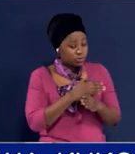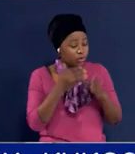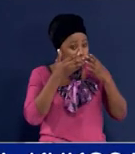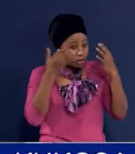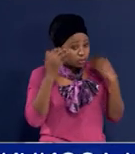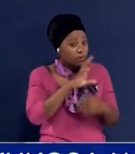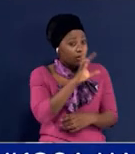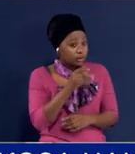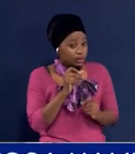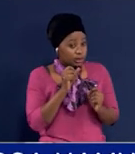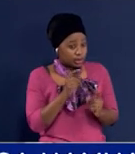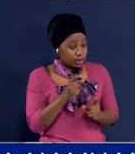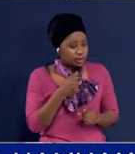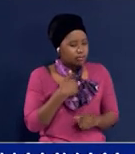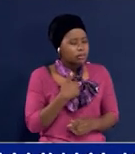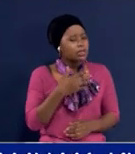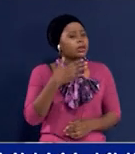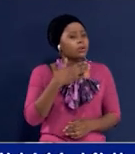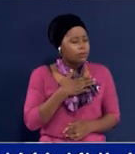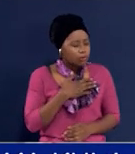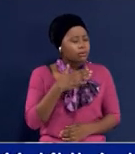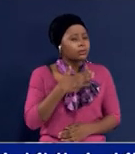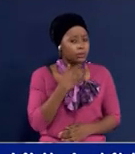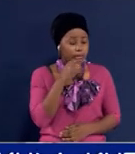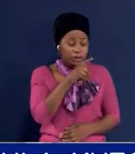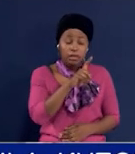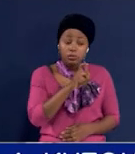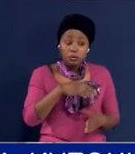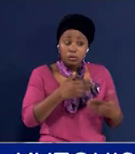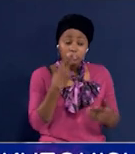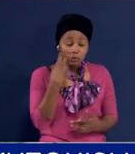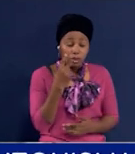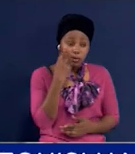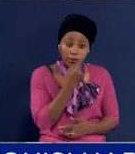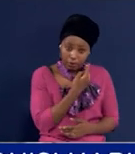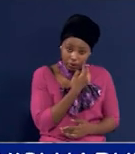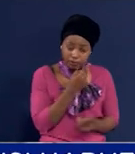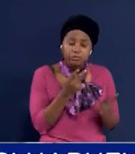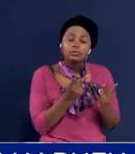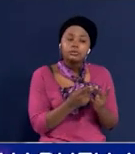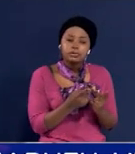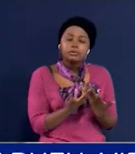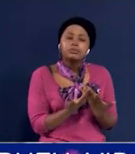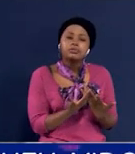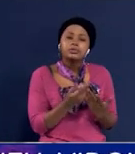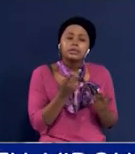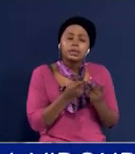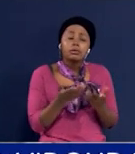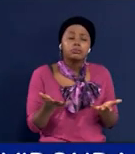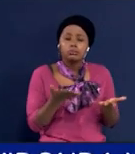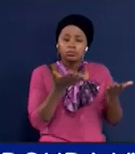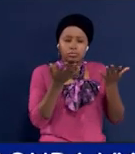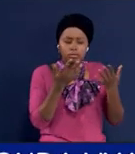wote, lakini sasa nikakohoa kwa sababu umesema hicho kirusi huwezi kukiona kwa macho na kinaelea hivi